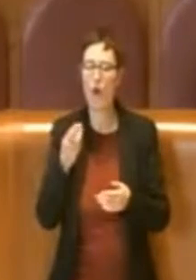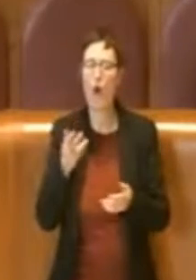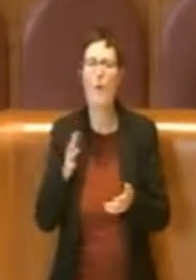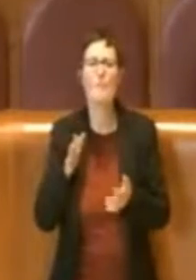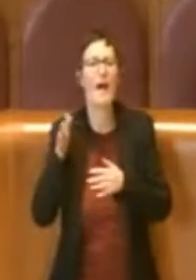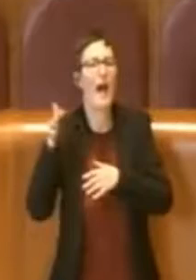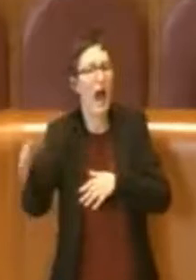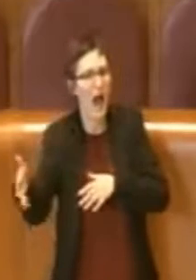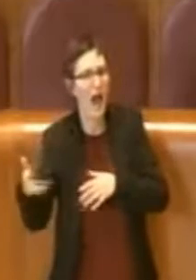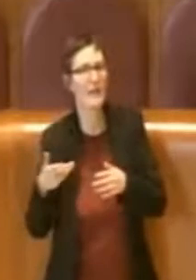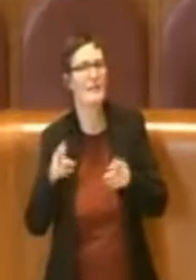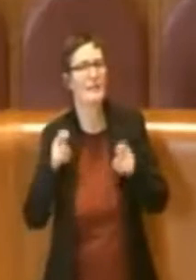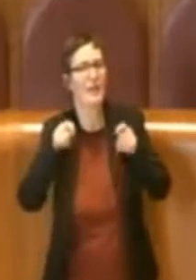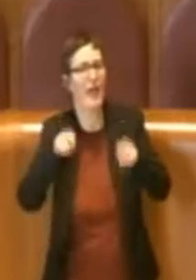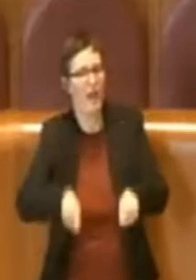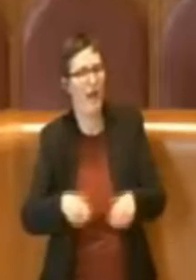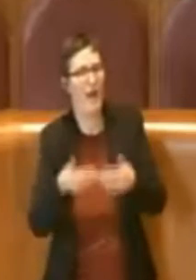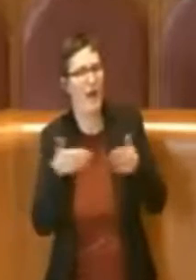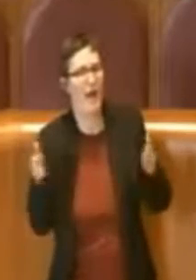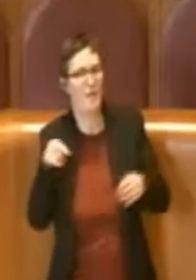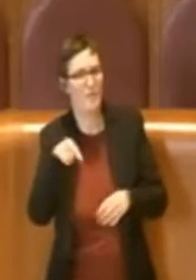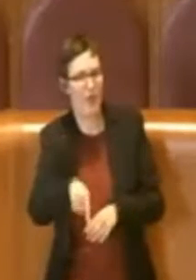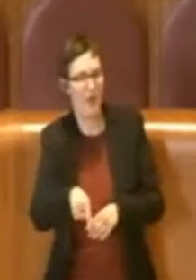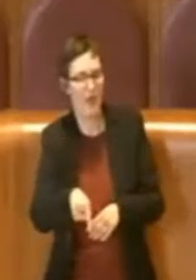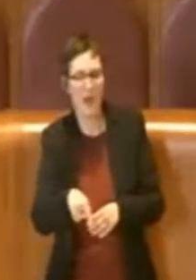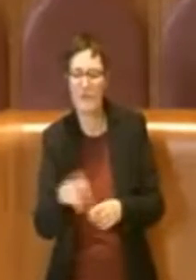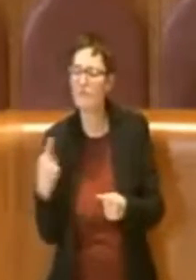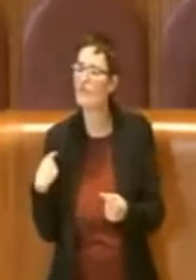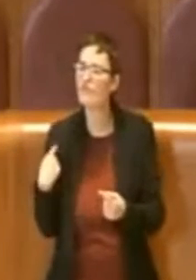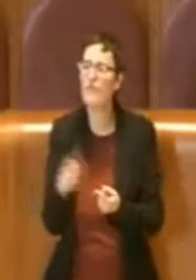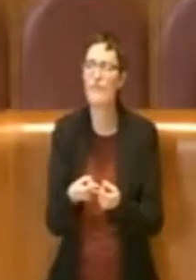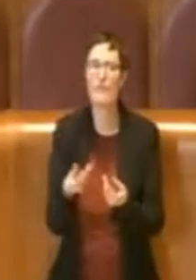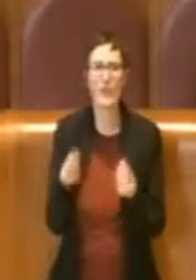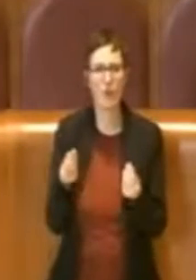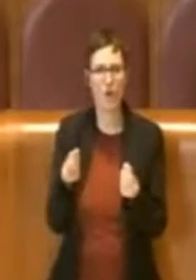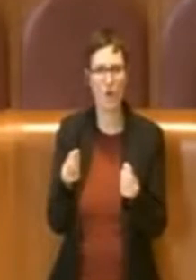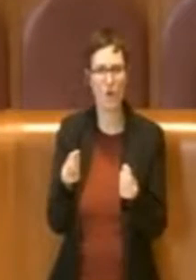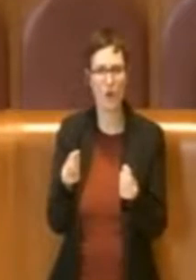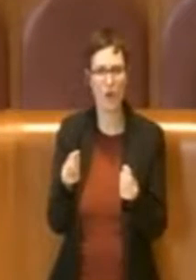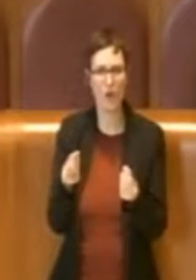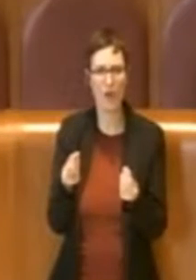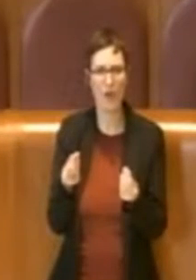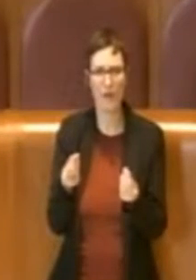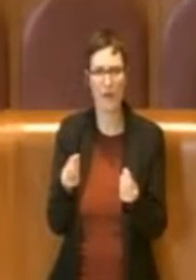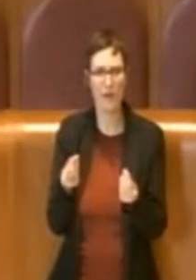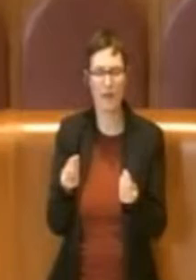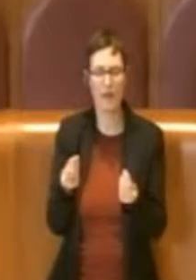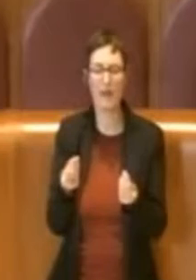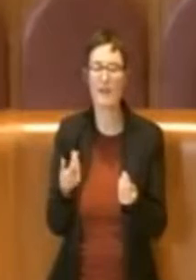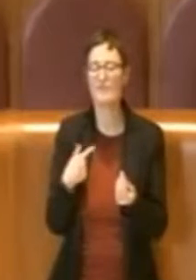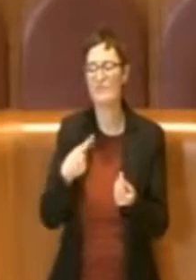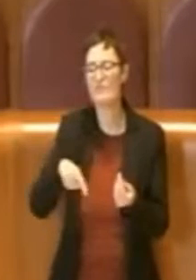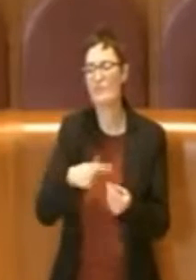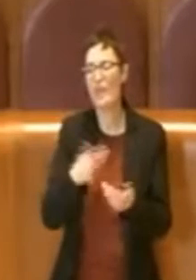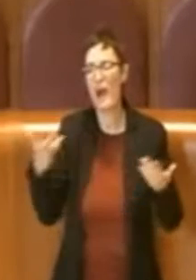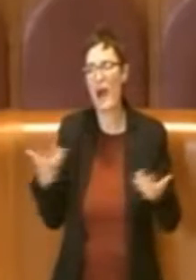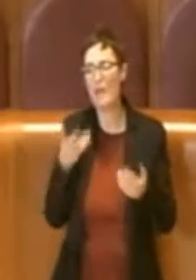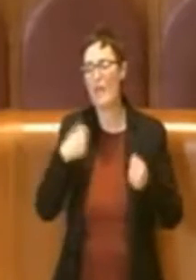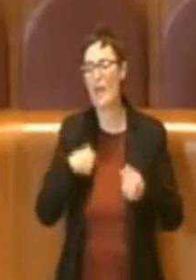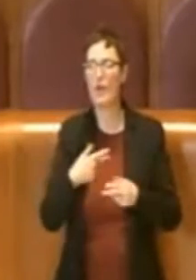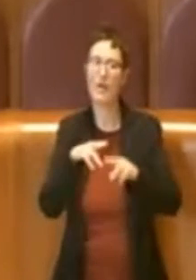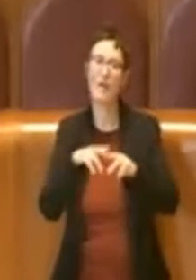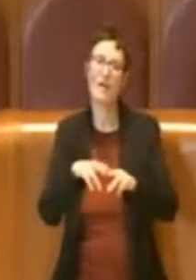mantenere quello stato quello status di vita che non è una vita dignitosa